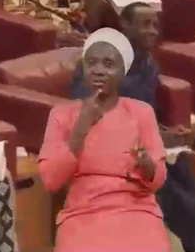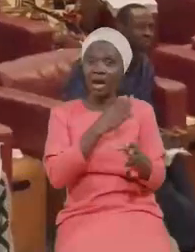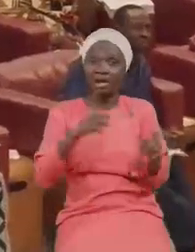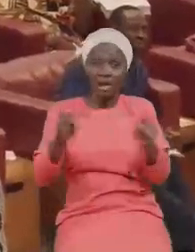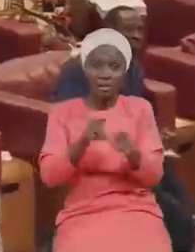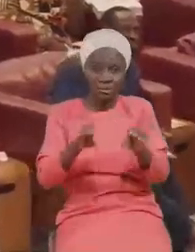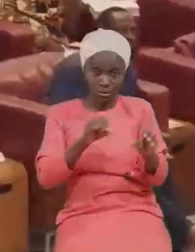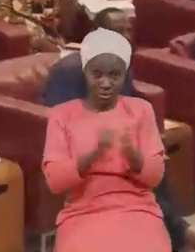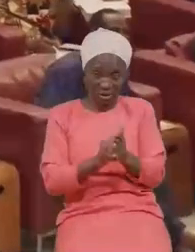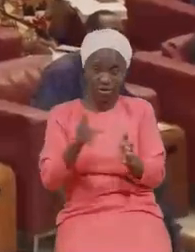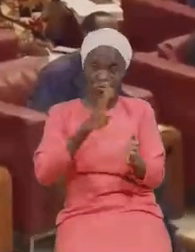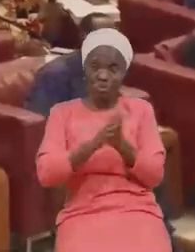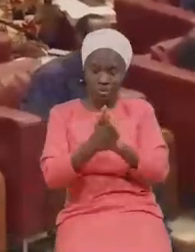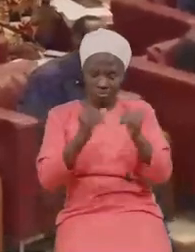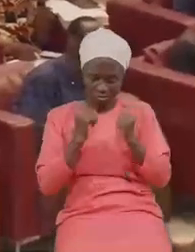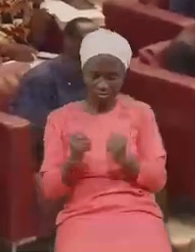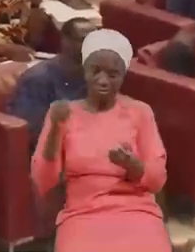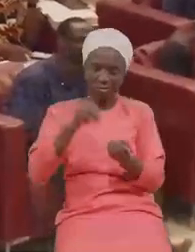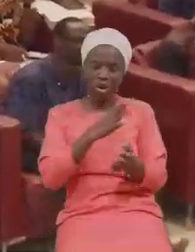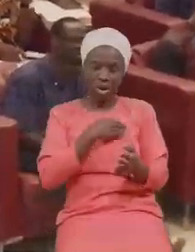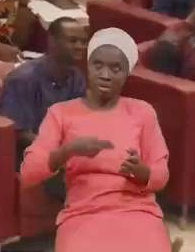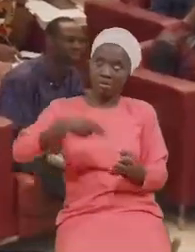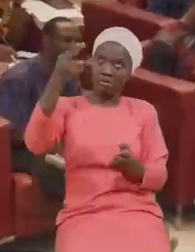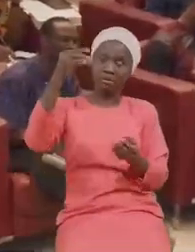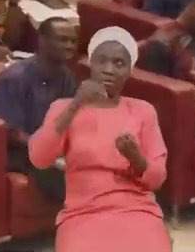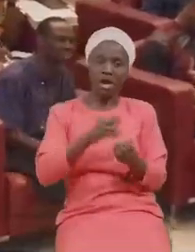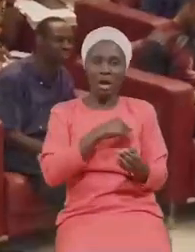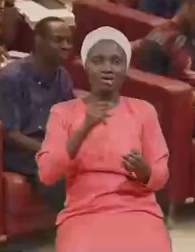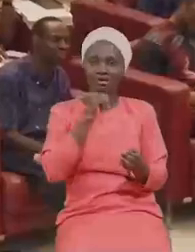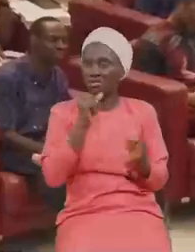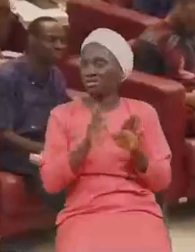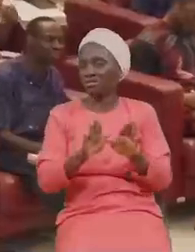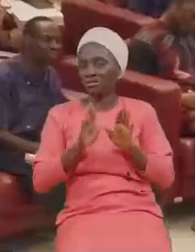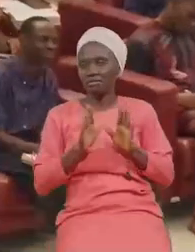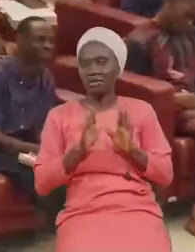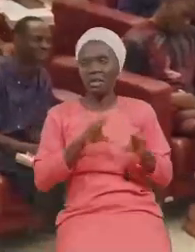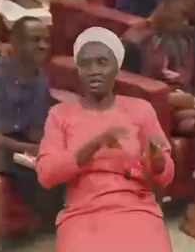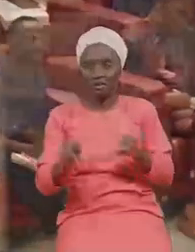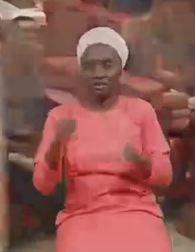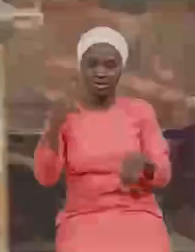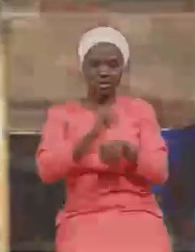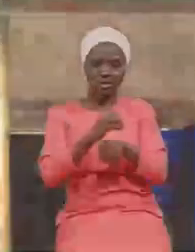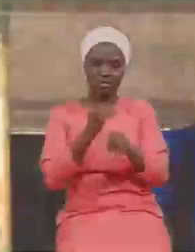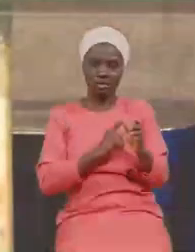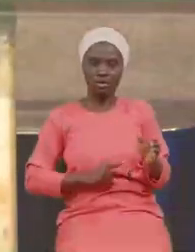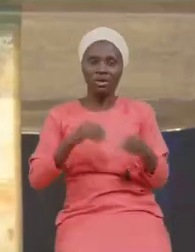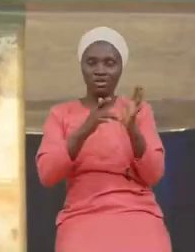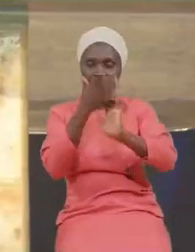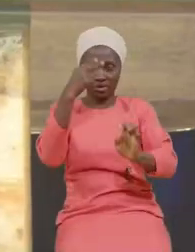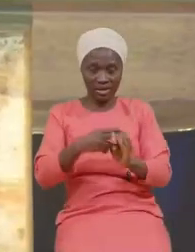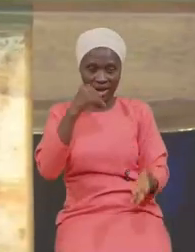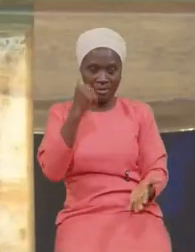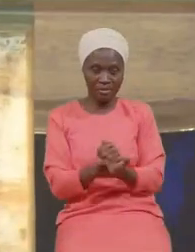vous serez plus élevé vous serez invincible à faire l'oeuvre du Seigneur au nom de Jésus Christ